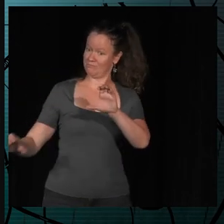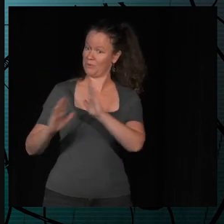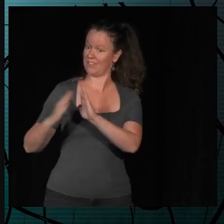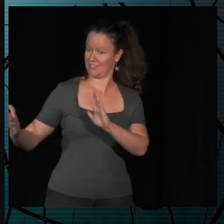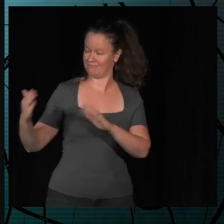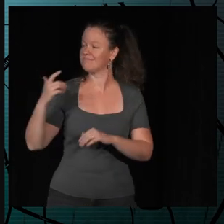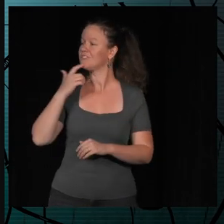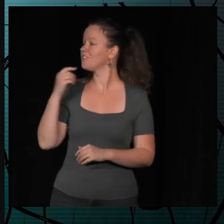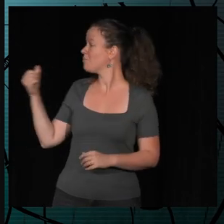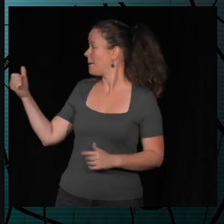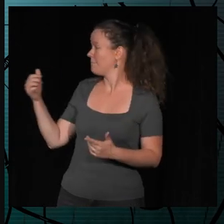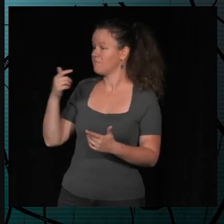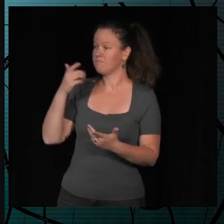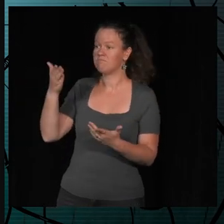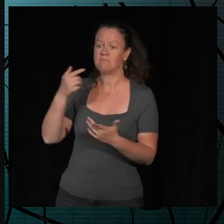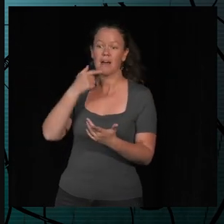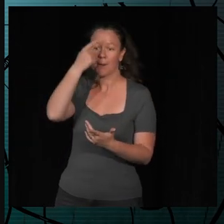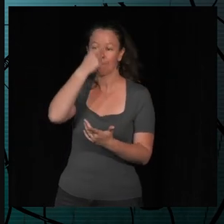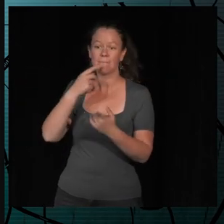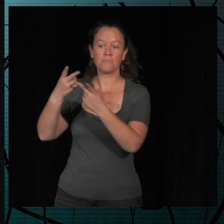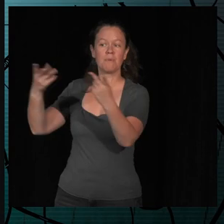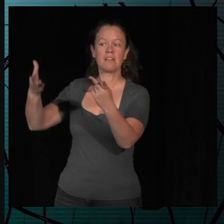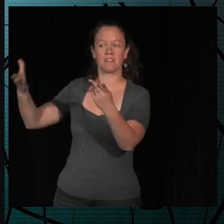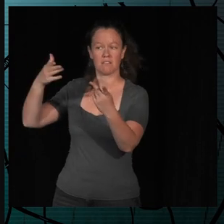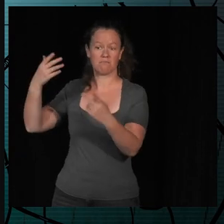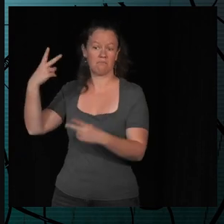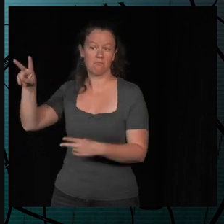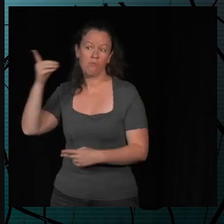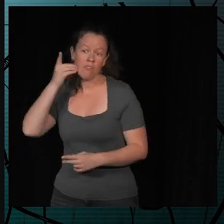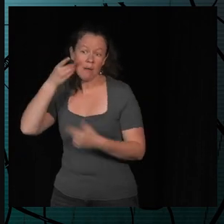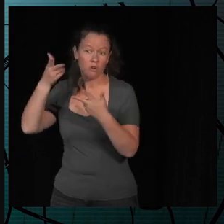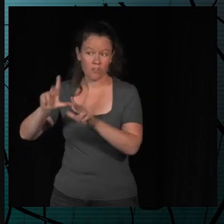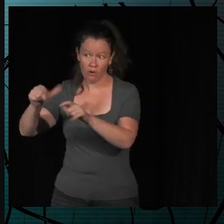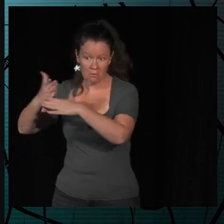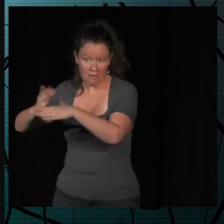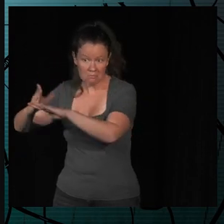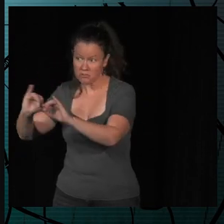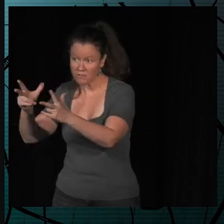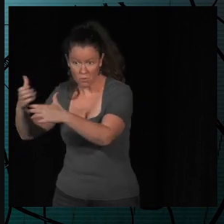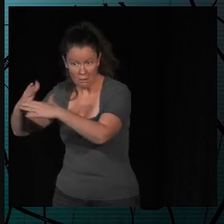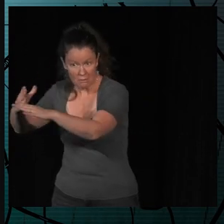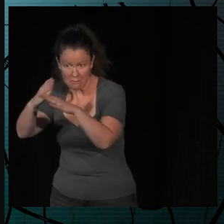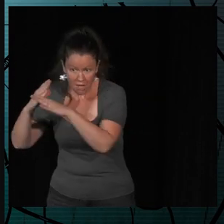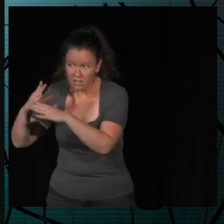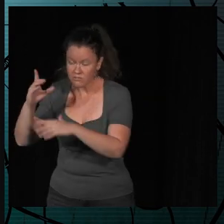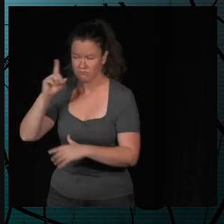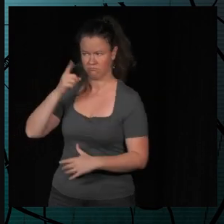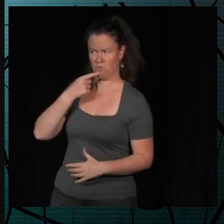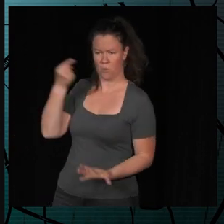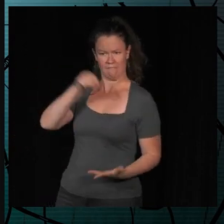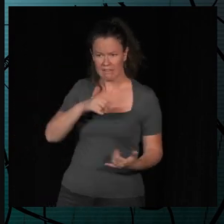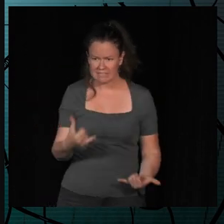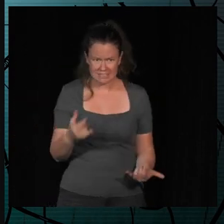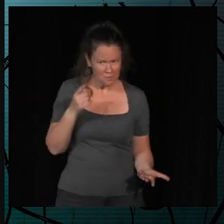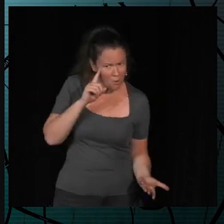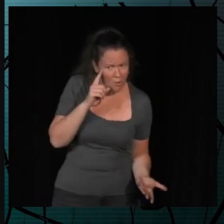leur portable donc pourquoi est-ce qu'ils viennent alors à la BPI bonne question sur laquelle on